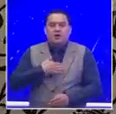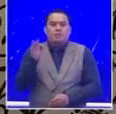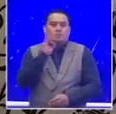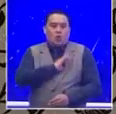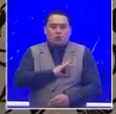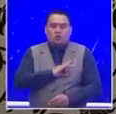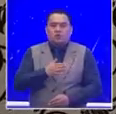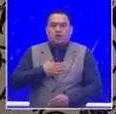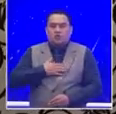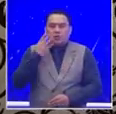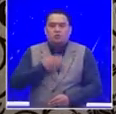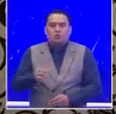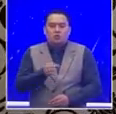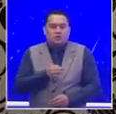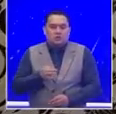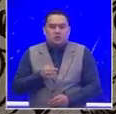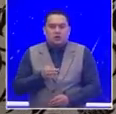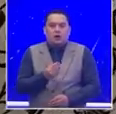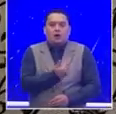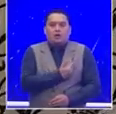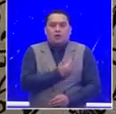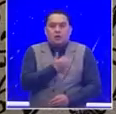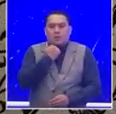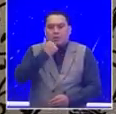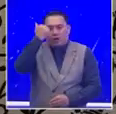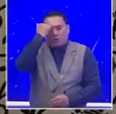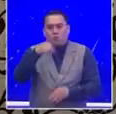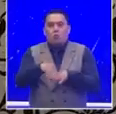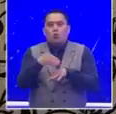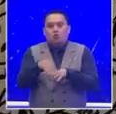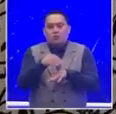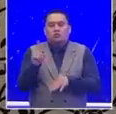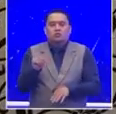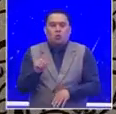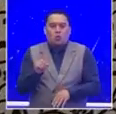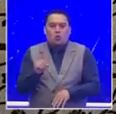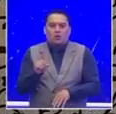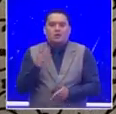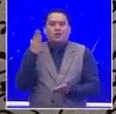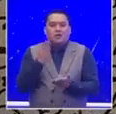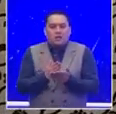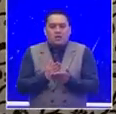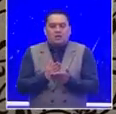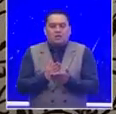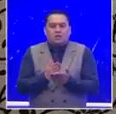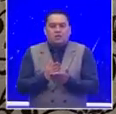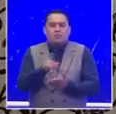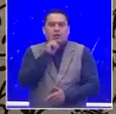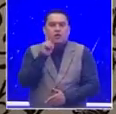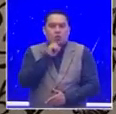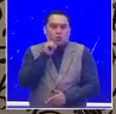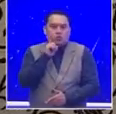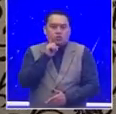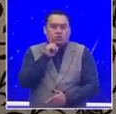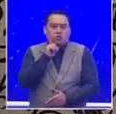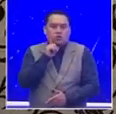нашего ЖЦУ «Жастары», хотели поблагодарить с мужем, что есть такое молодежь,